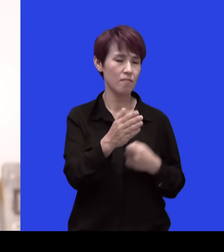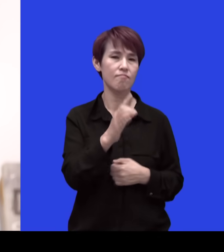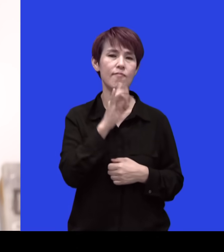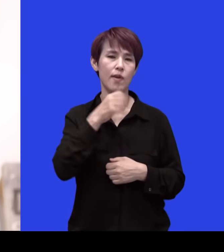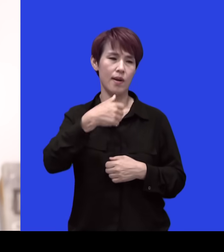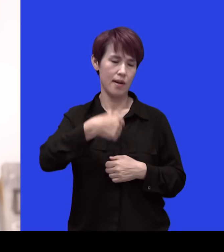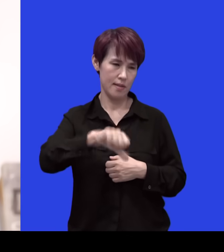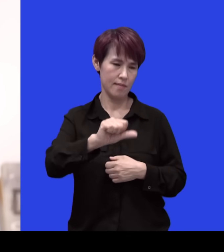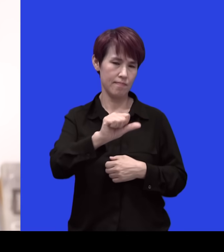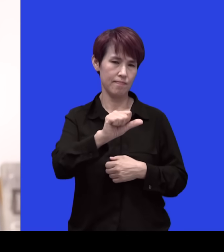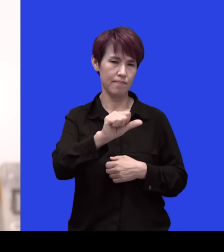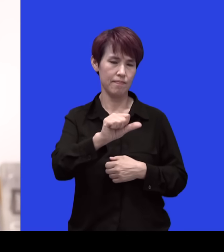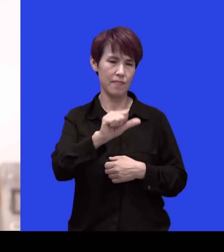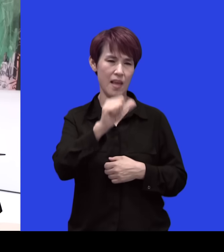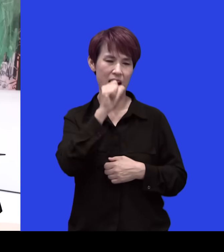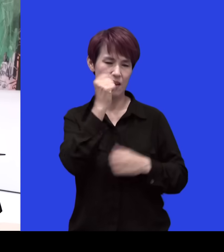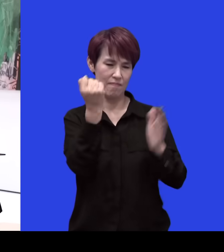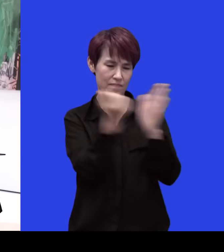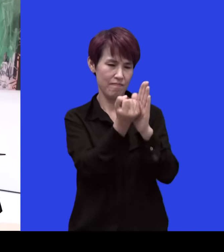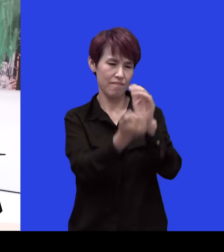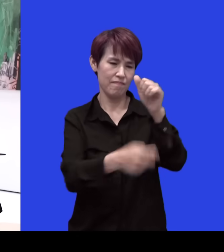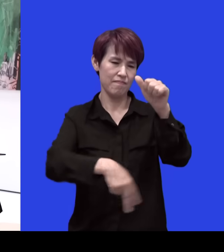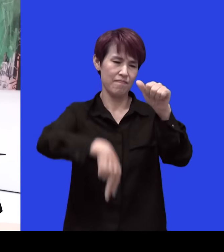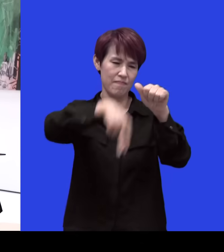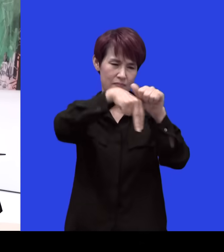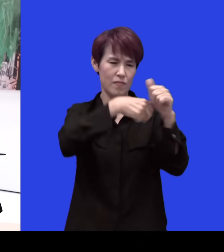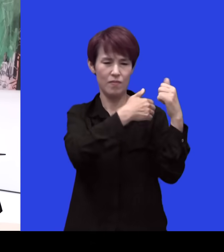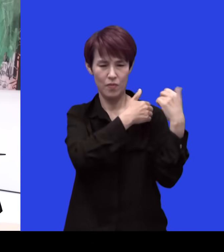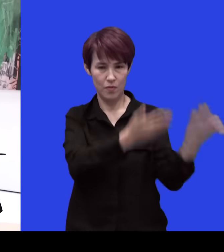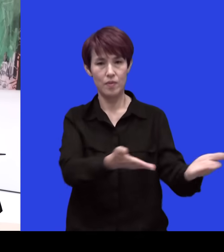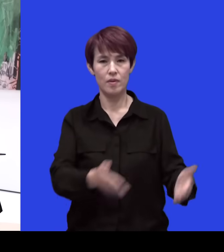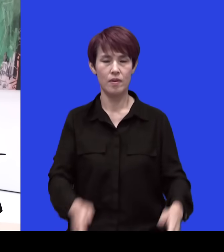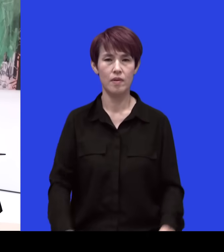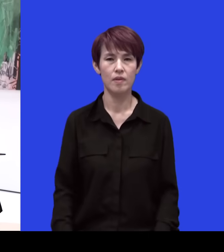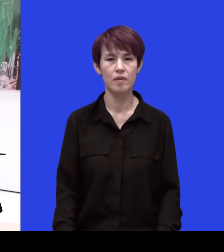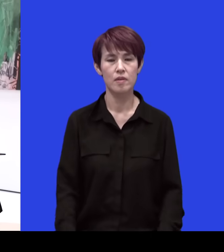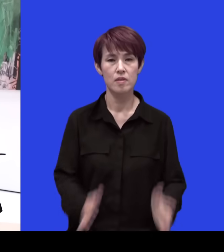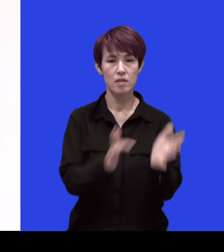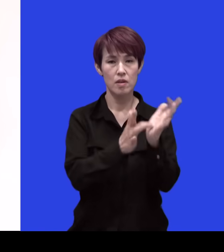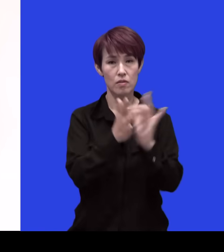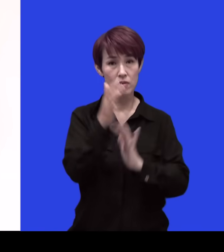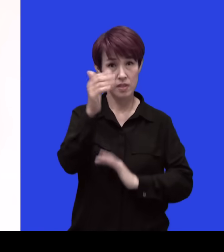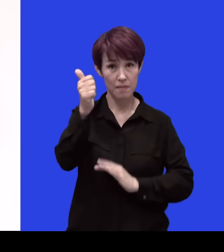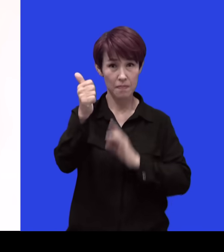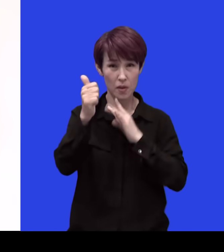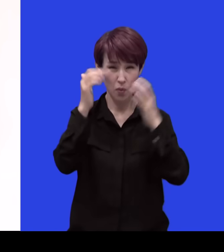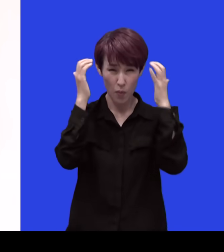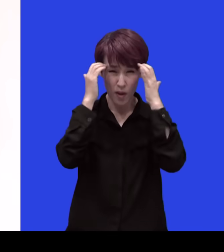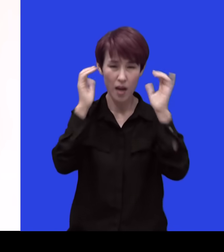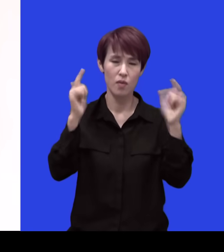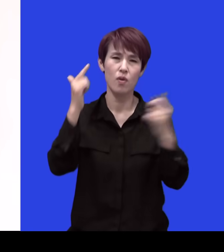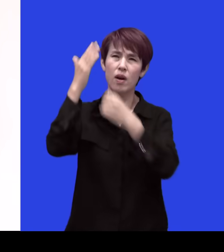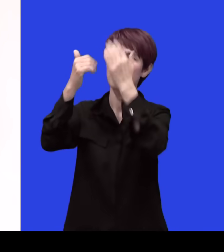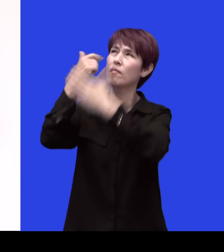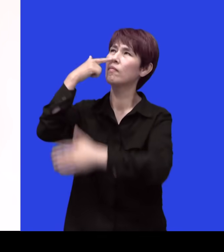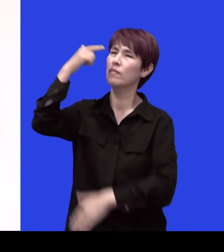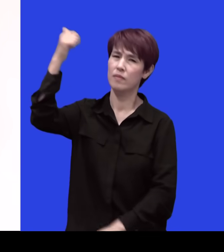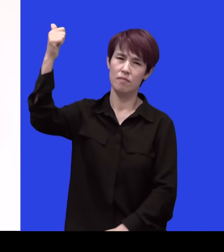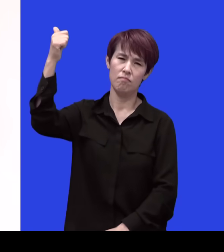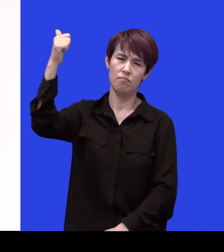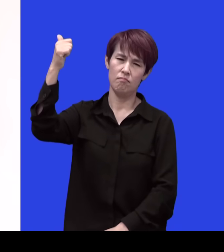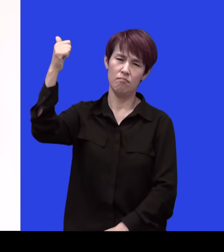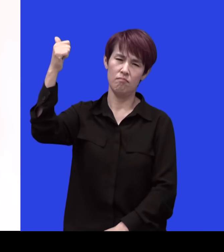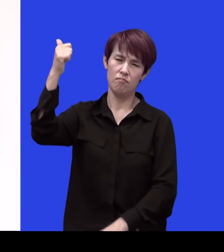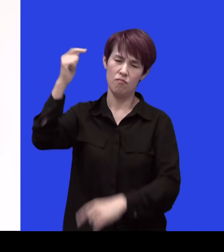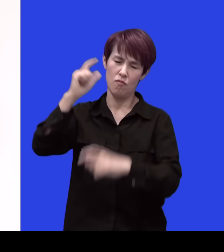박는 그때 독생자 우리 예수님만 고난 받으시는 것이 아니고 하늘 아버지는